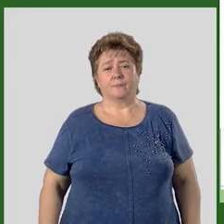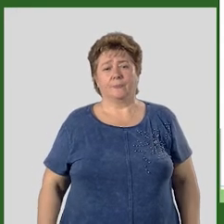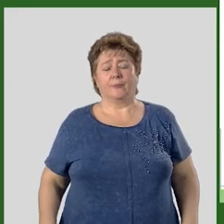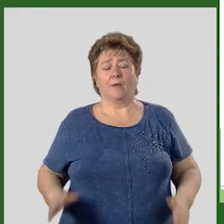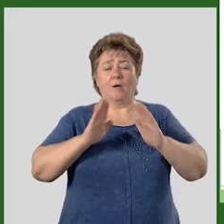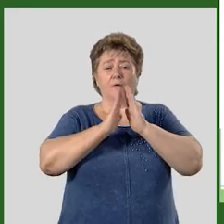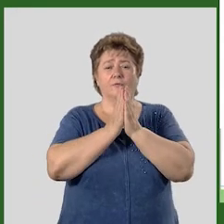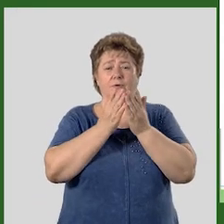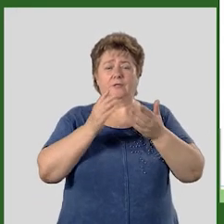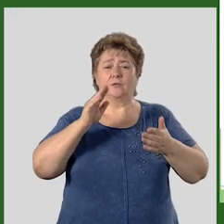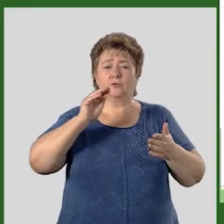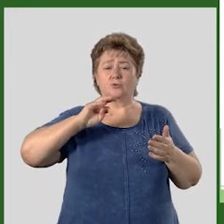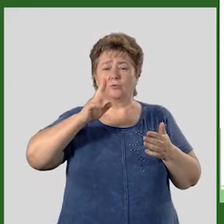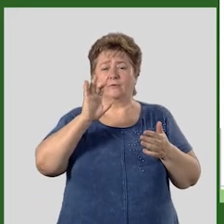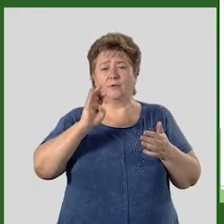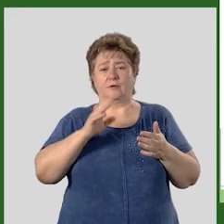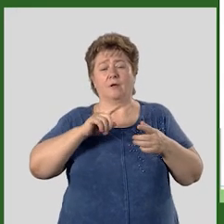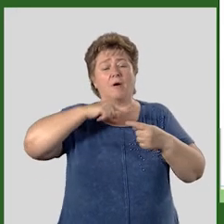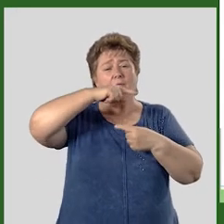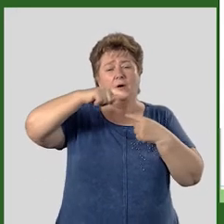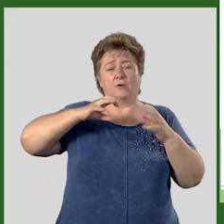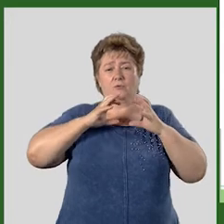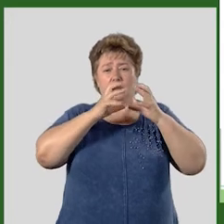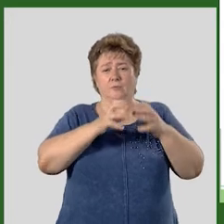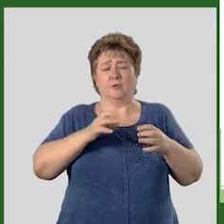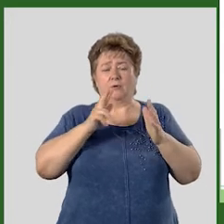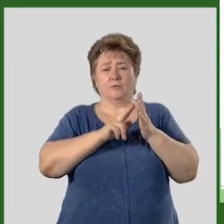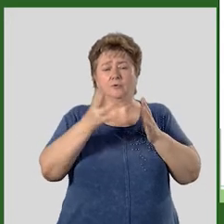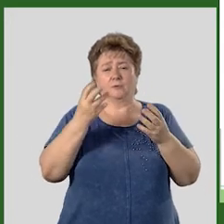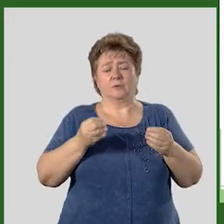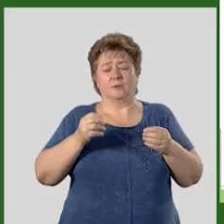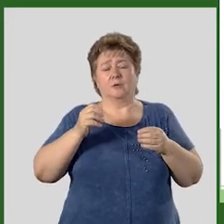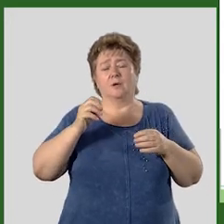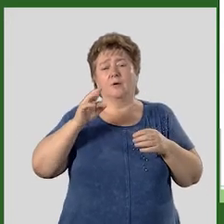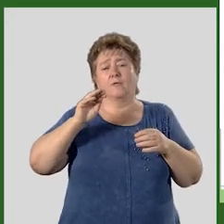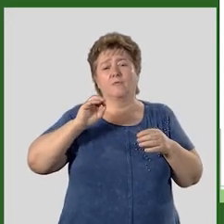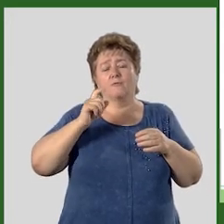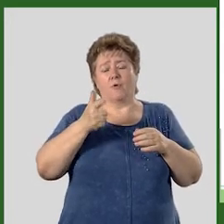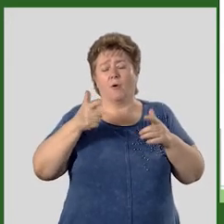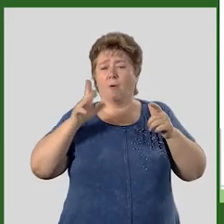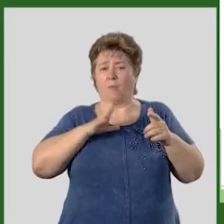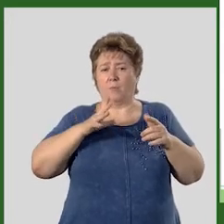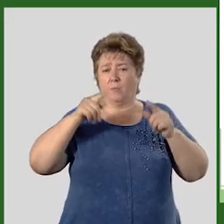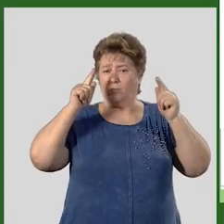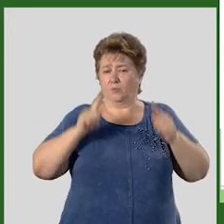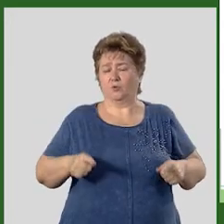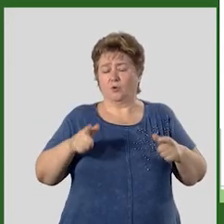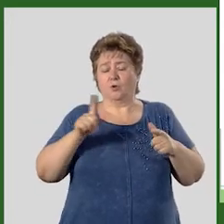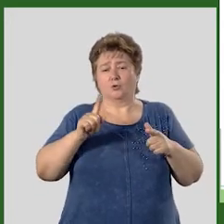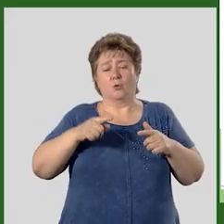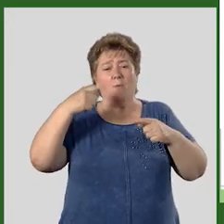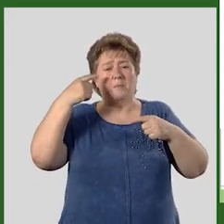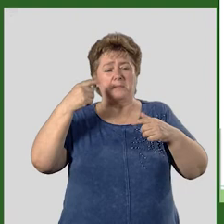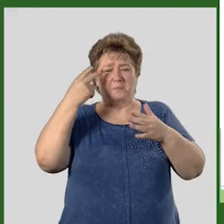В книге Жюль Верна «Вокруг света. 80 дней» Филиас Фокт был убежден, что проиграл